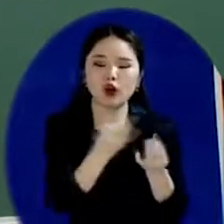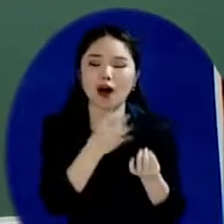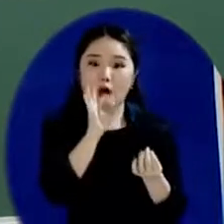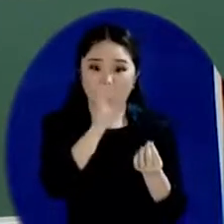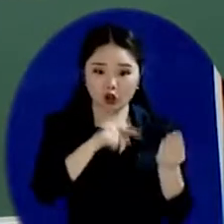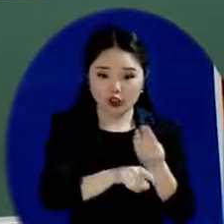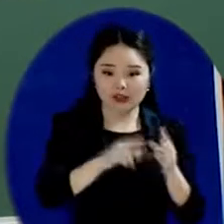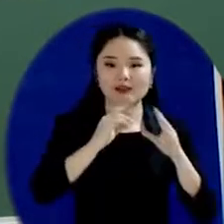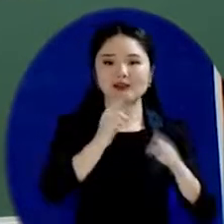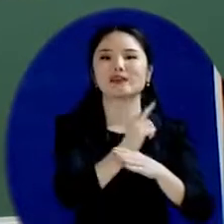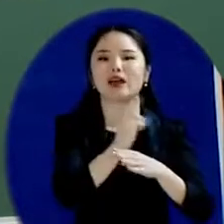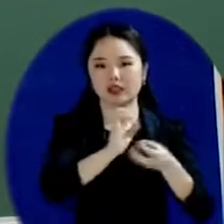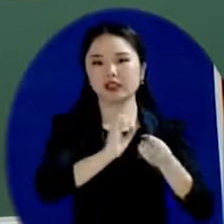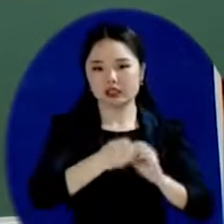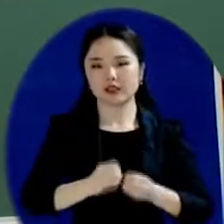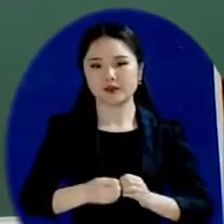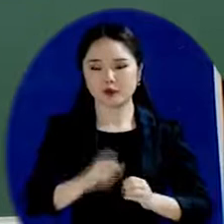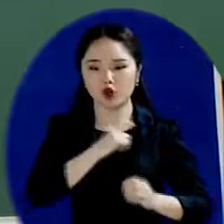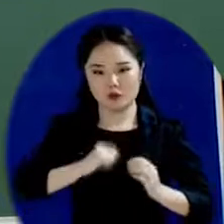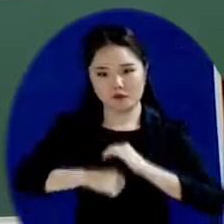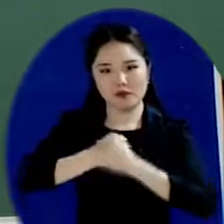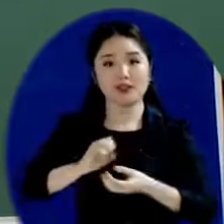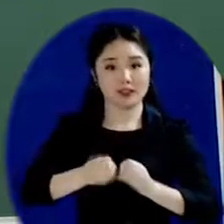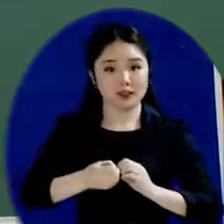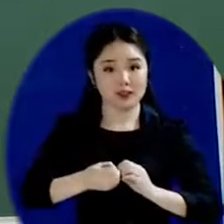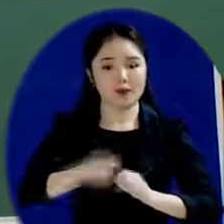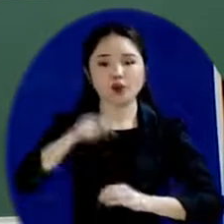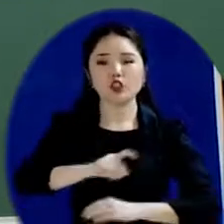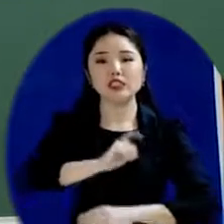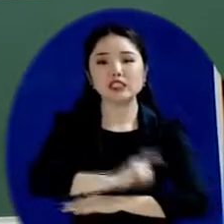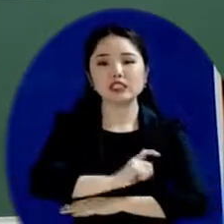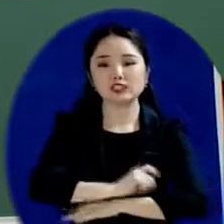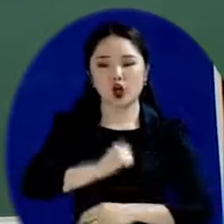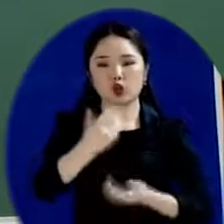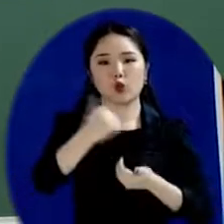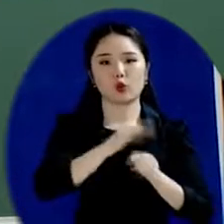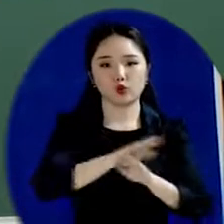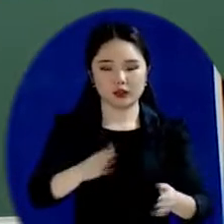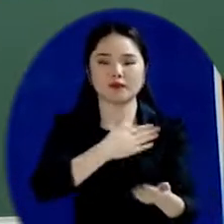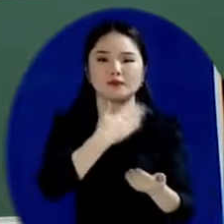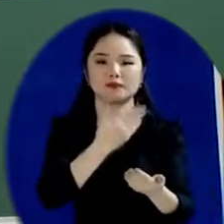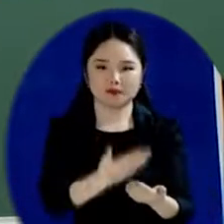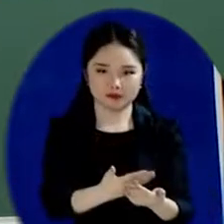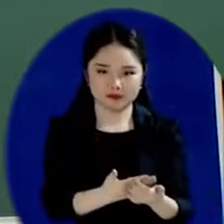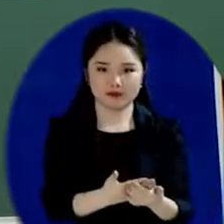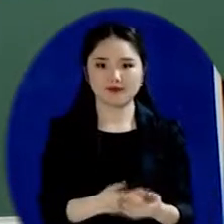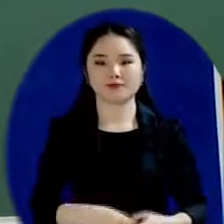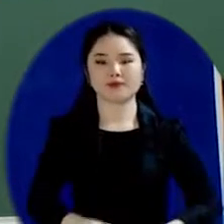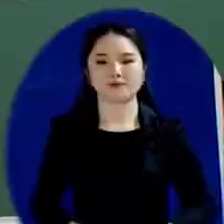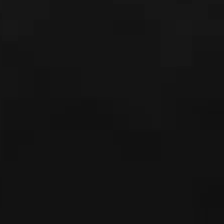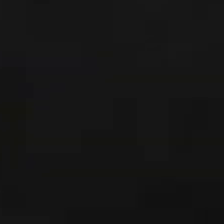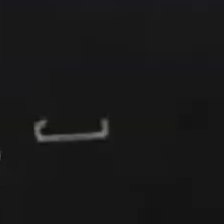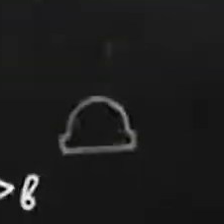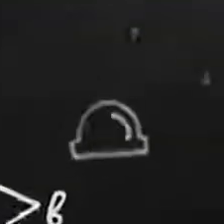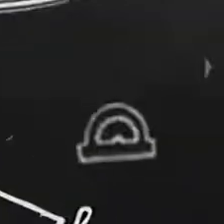байгаа ажиллаагүй тасгалуудыг бие даан ажиллаарай. Өнөөдрийн хичээлд итгэвчтэй оролцсон хүүхдүүд та нартаа баярлалаа.